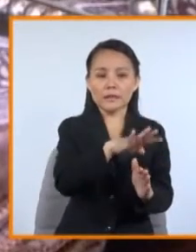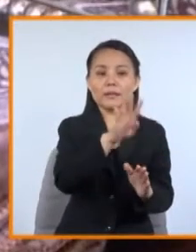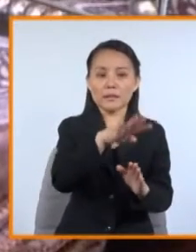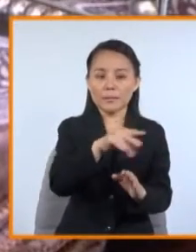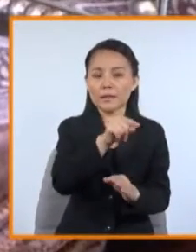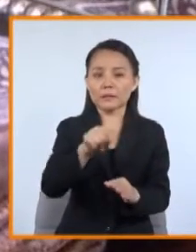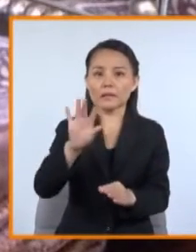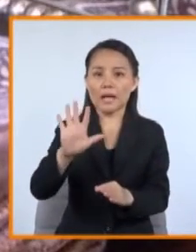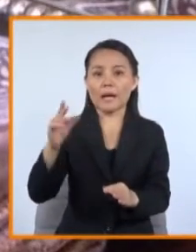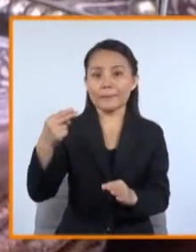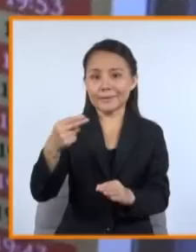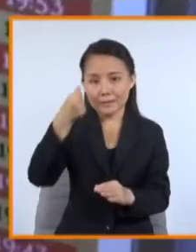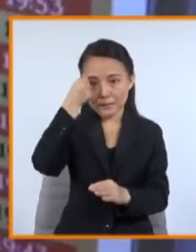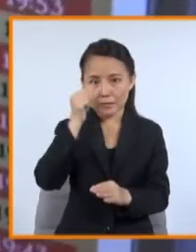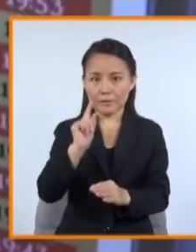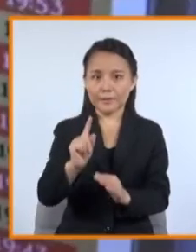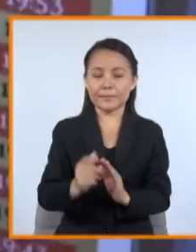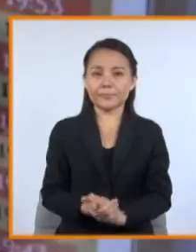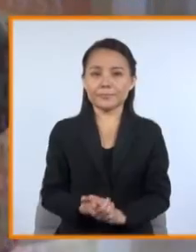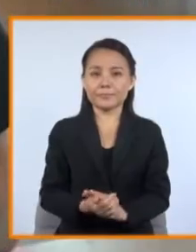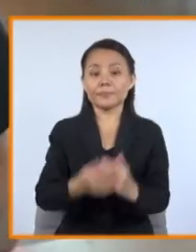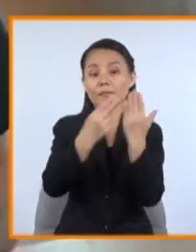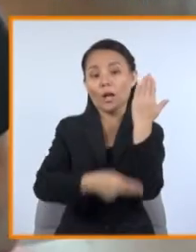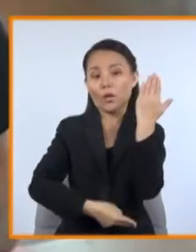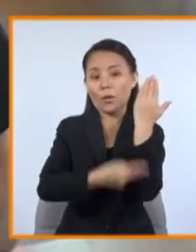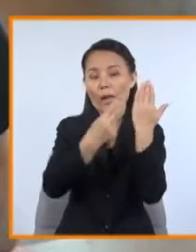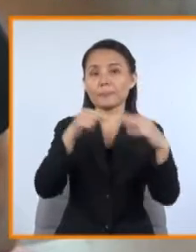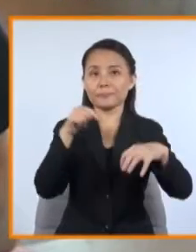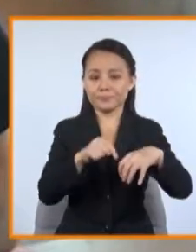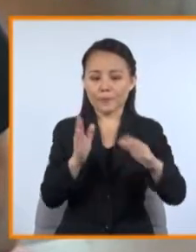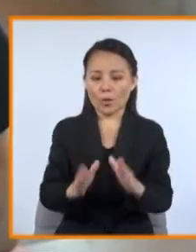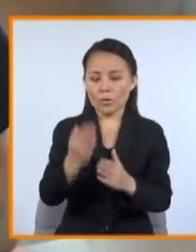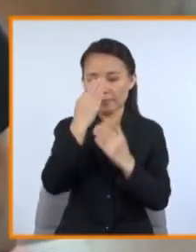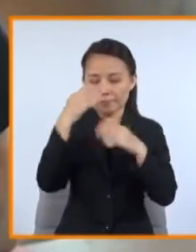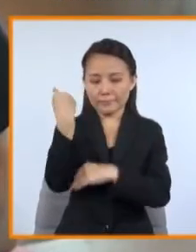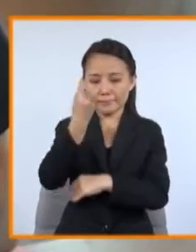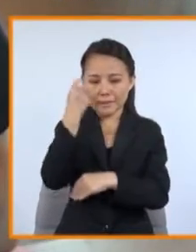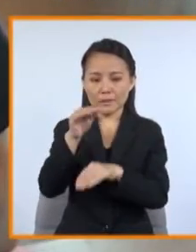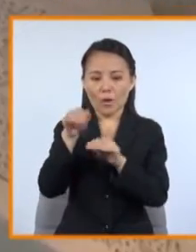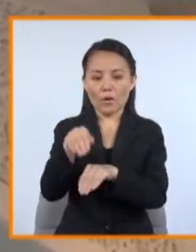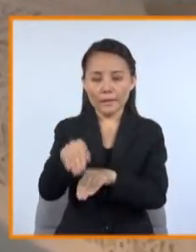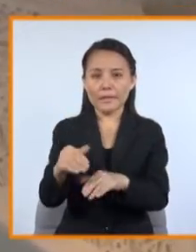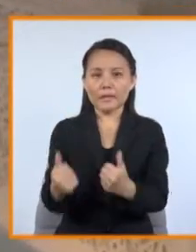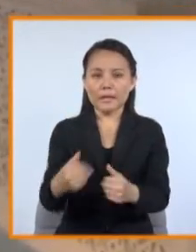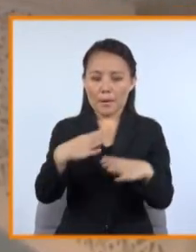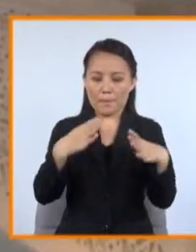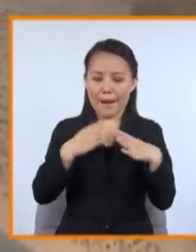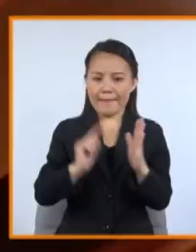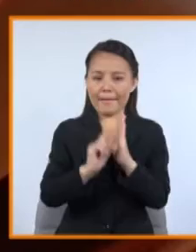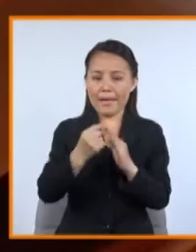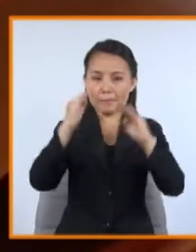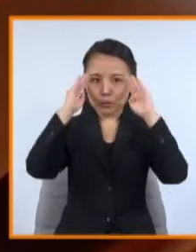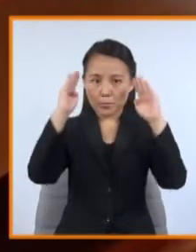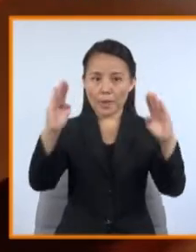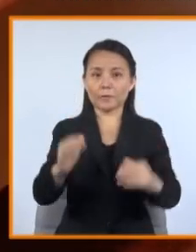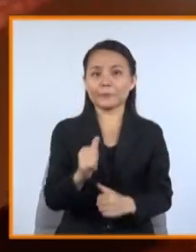บาทต่อคืนอาเมียฟาซาวนักท่องเที่ยวออสเตรเลียที่เข้าพักที่นี่เป็นครั้งแรกบอกว่าเป็นประสบการณ์ที่ย